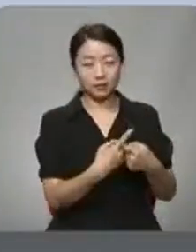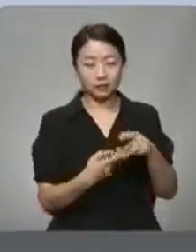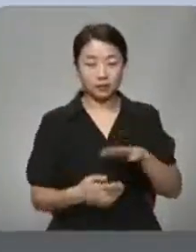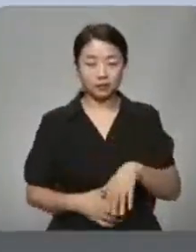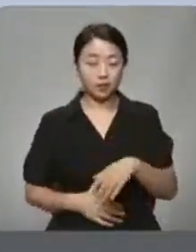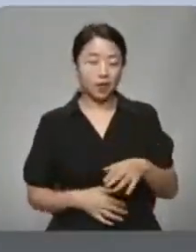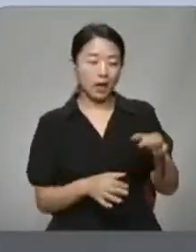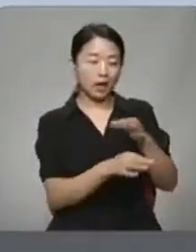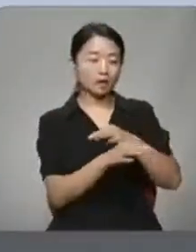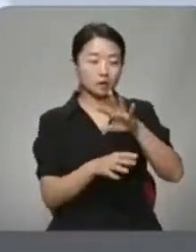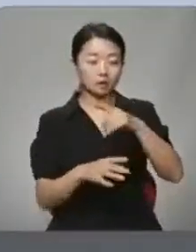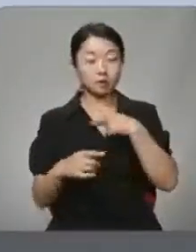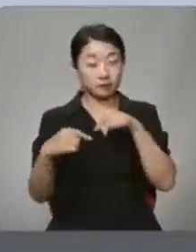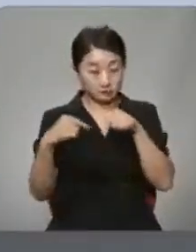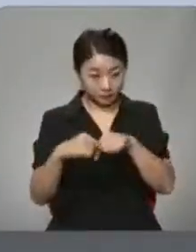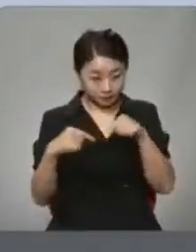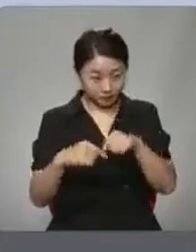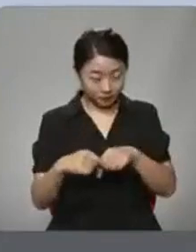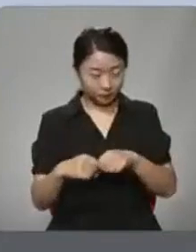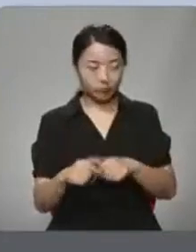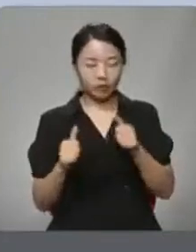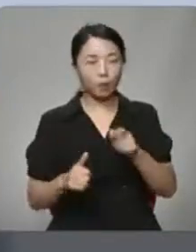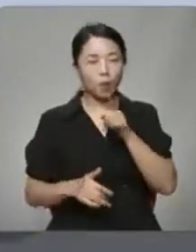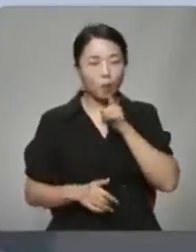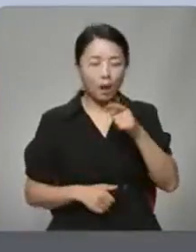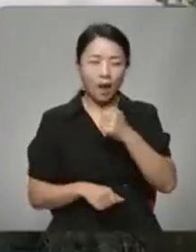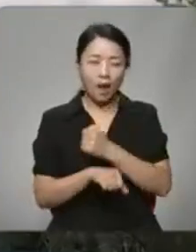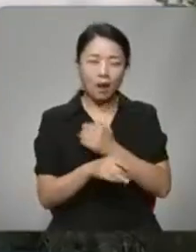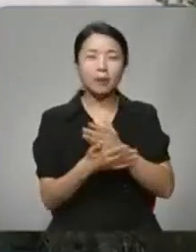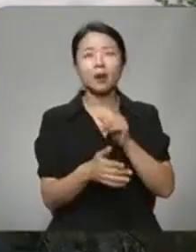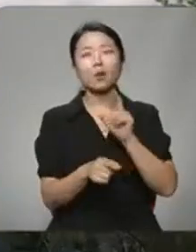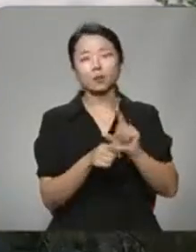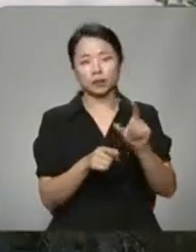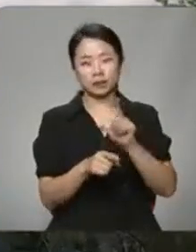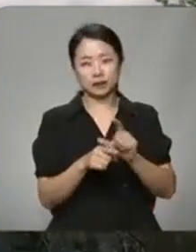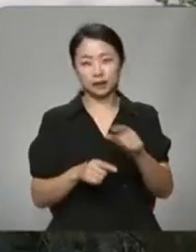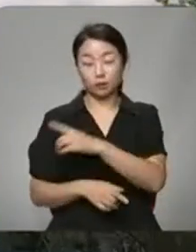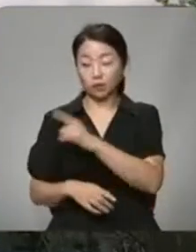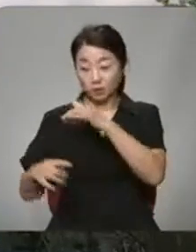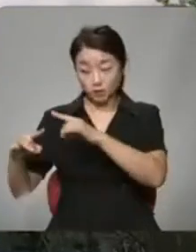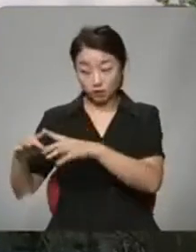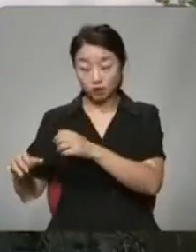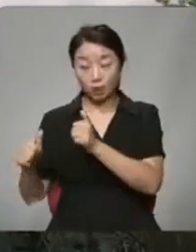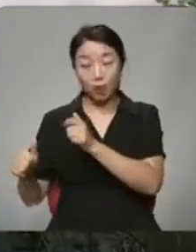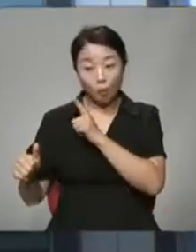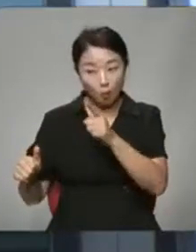등과 협의해 항소 여부를 결정하겠다고 했고 한전도 항소 여부와 함께